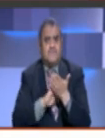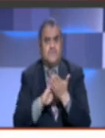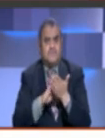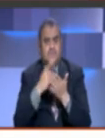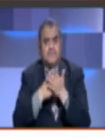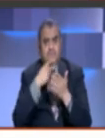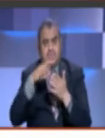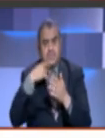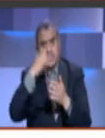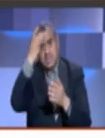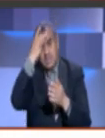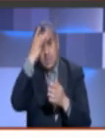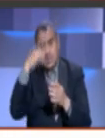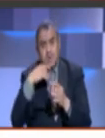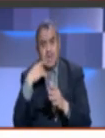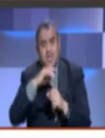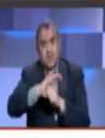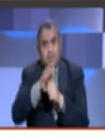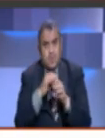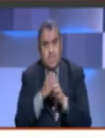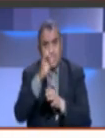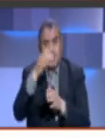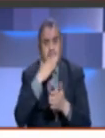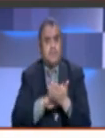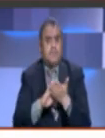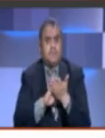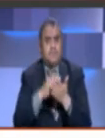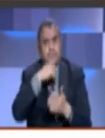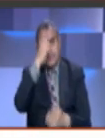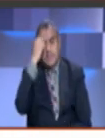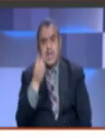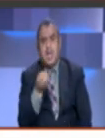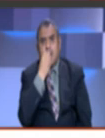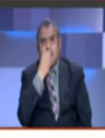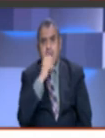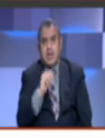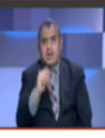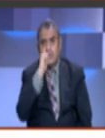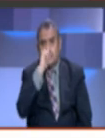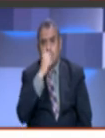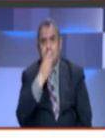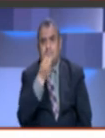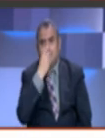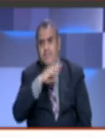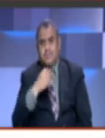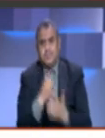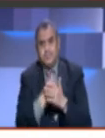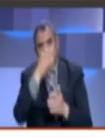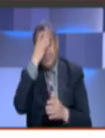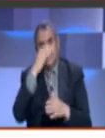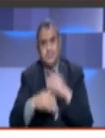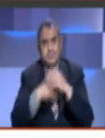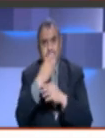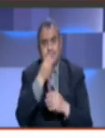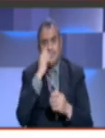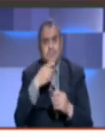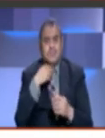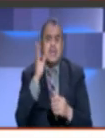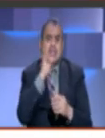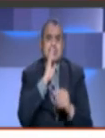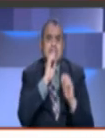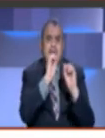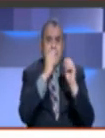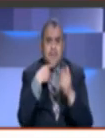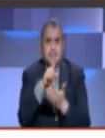شخص للإصابة بفيروس كورونا، هل الأكل أو الشرب ليه علاقة أيضا بالإصابة؟ يعني بعد الفطار هل في نصائح